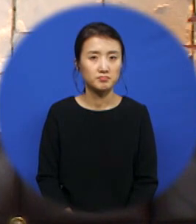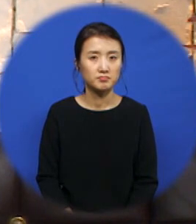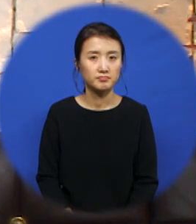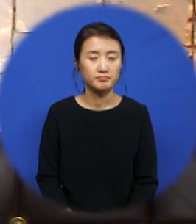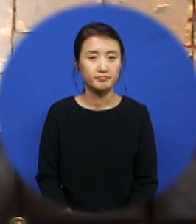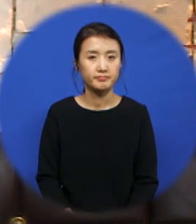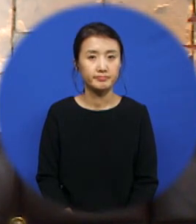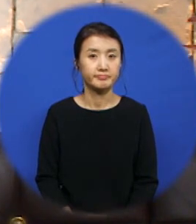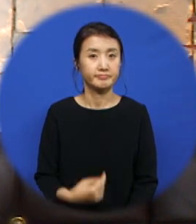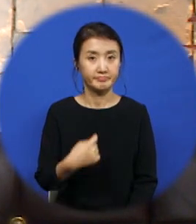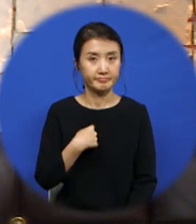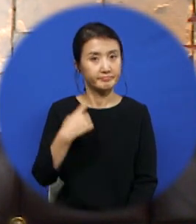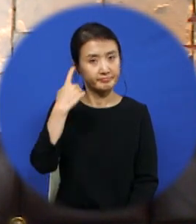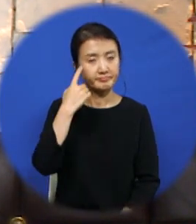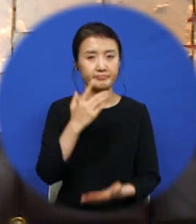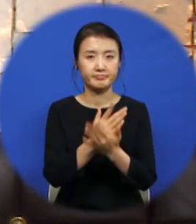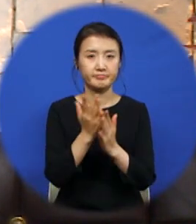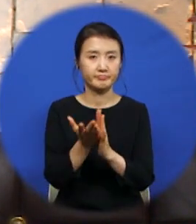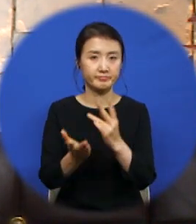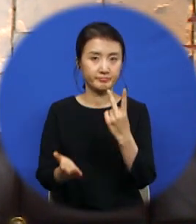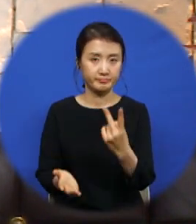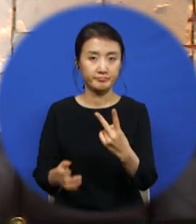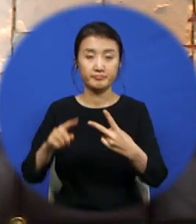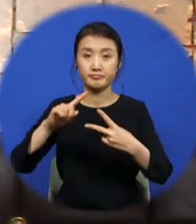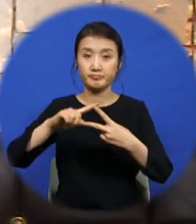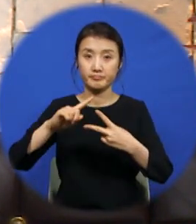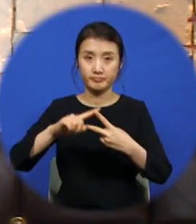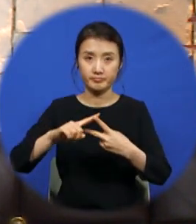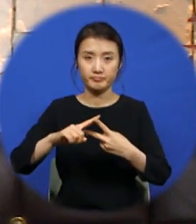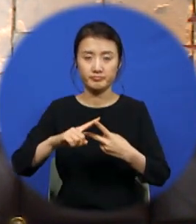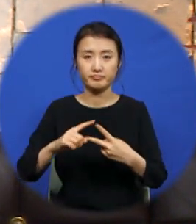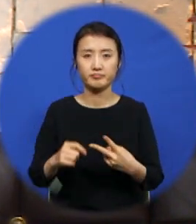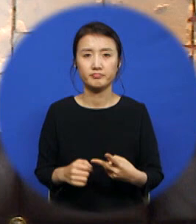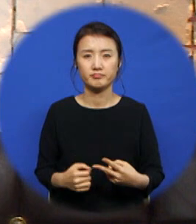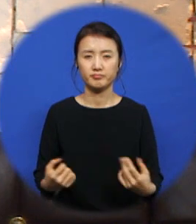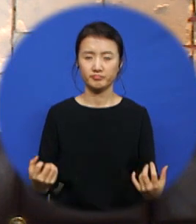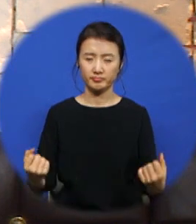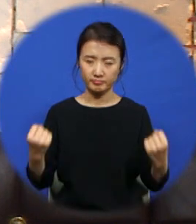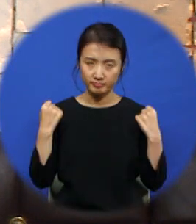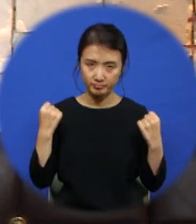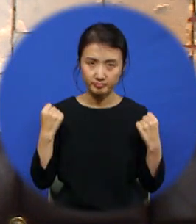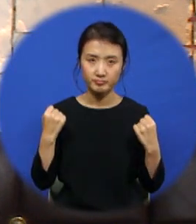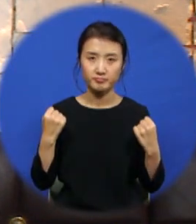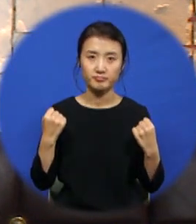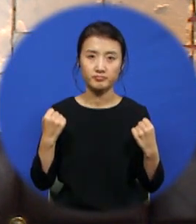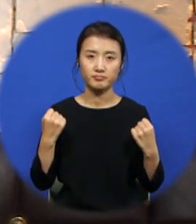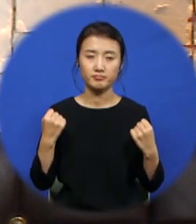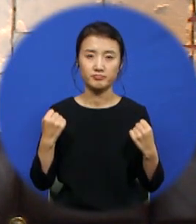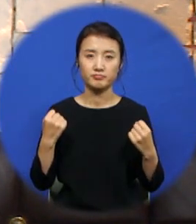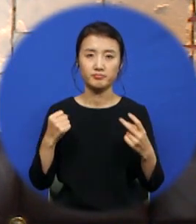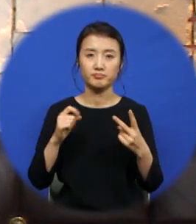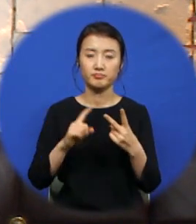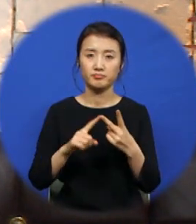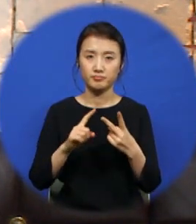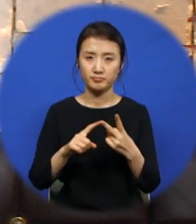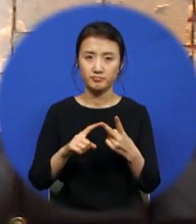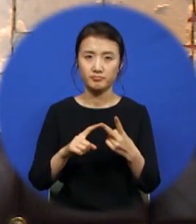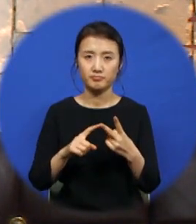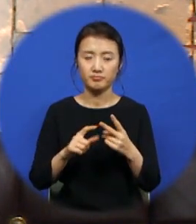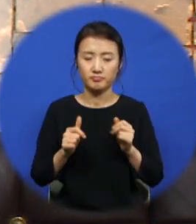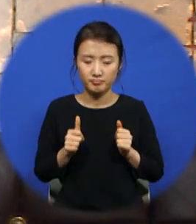저는 딱 두 가지라고 봅니다 하나님 건 한 것 건 면 안 가고 그 다음 두 번째는 뭐죠